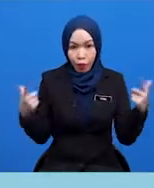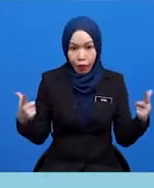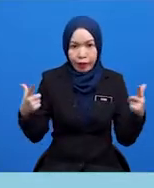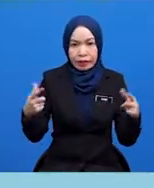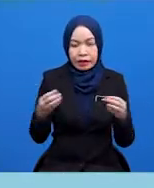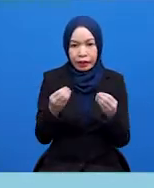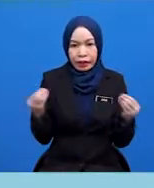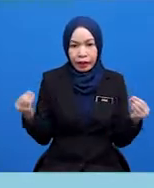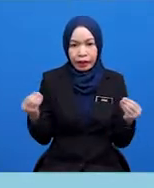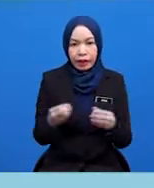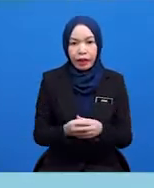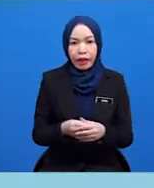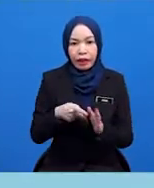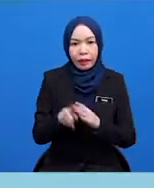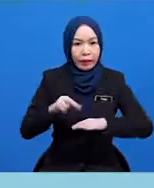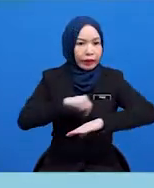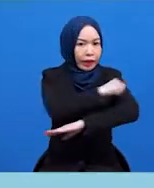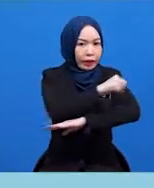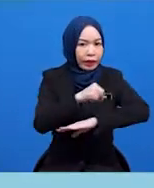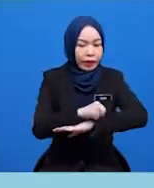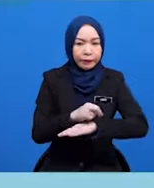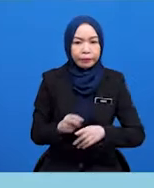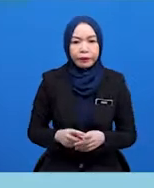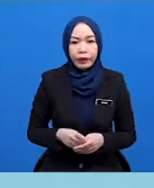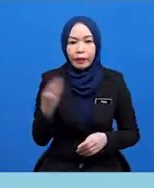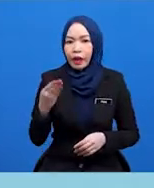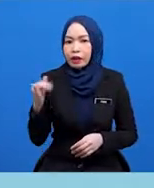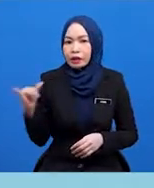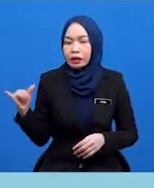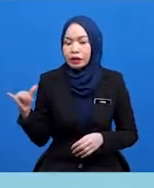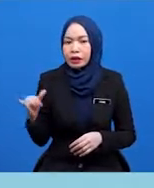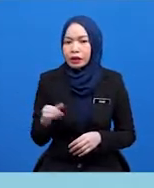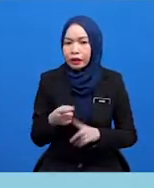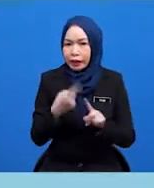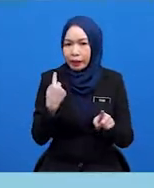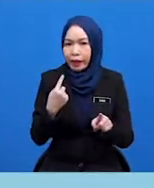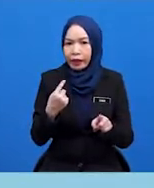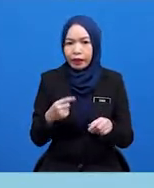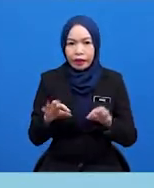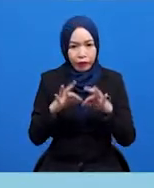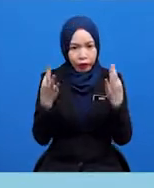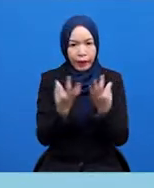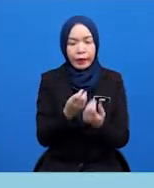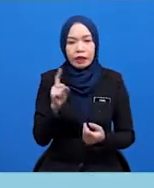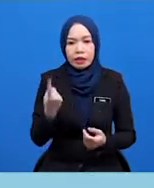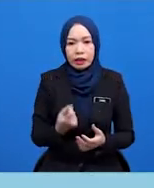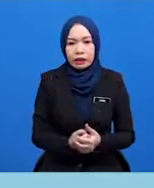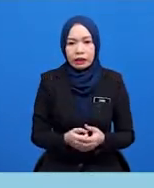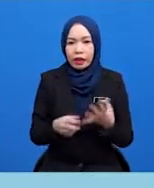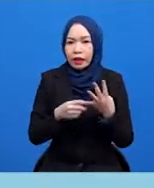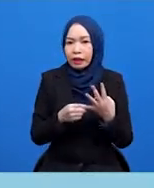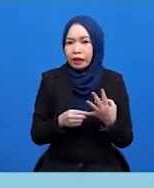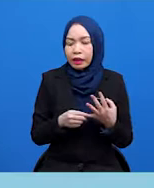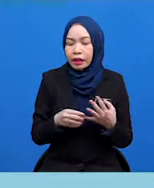pertanian pindah, tenaga buruh terdiri daripada ahli keluarga sahaja. Ciri keenam ialah